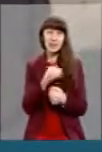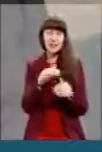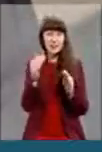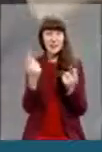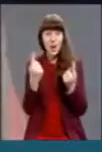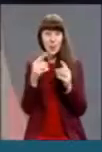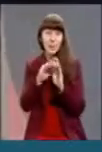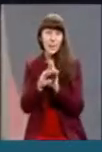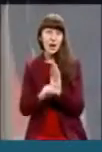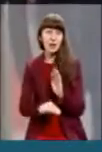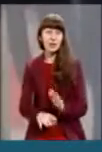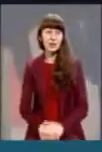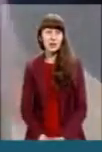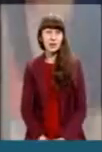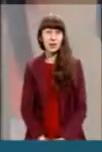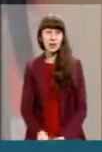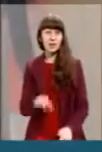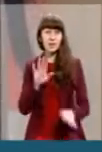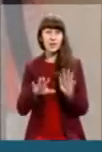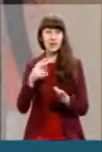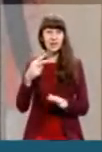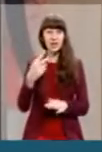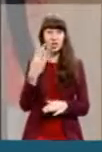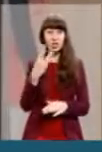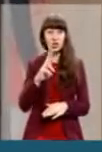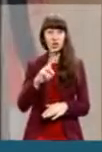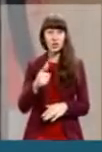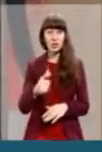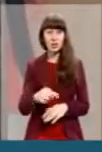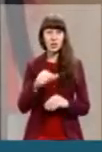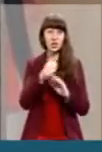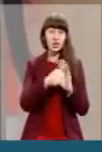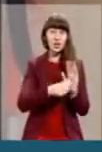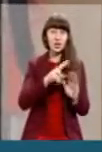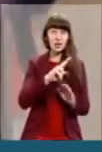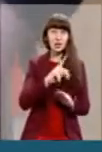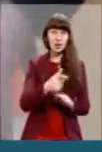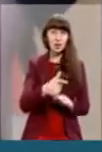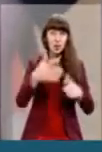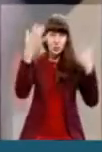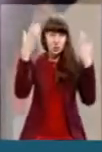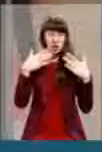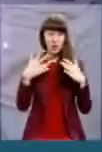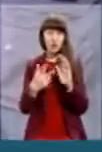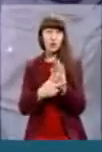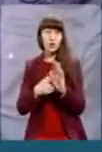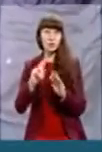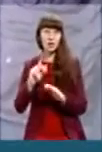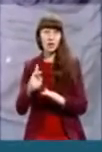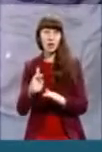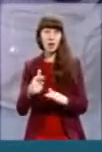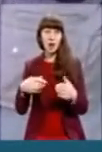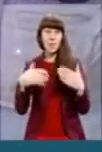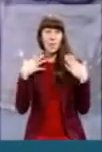самые маленькие. Все вместе весит 24 килограмма, то есть 16 килограмм весит шлем и 8 килограмм весит манишка. По